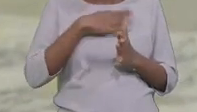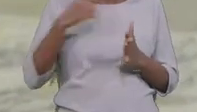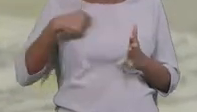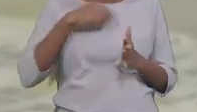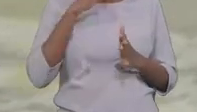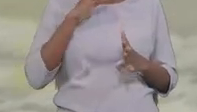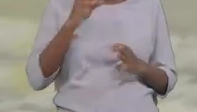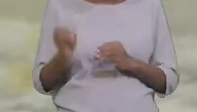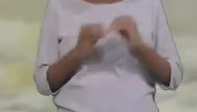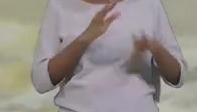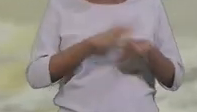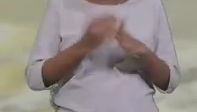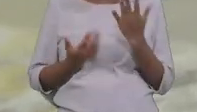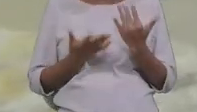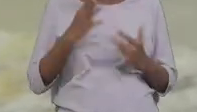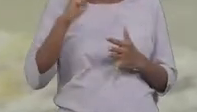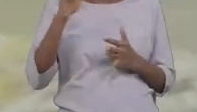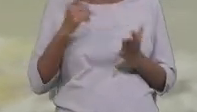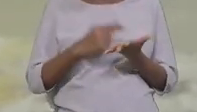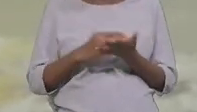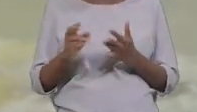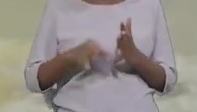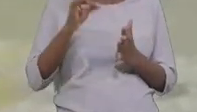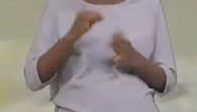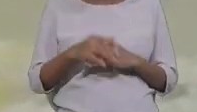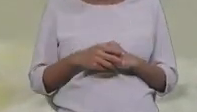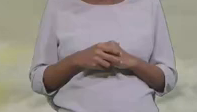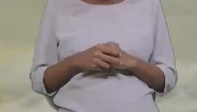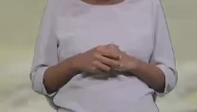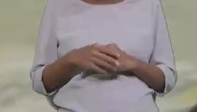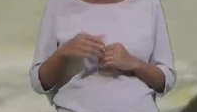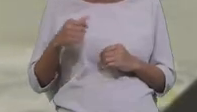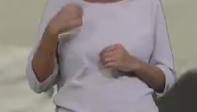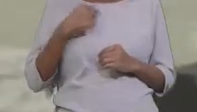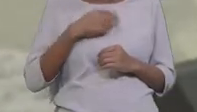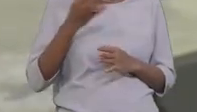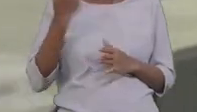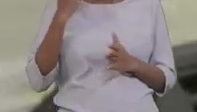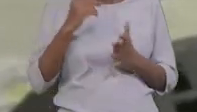la puissance du feu du Saint-Esprit, et nous sommes enflammés par le Saint-Esprit,